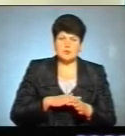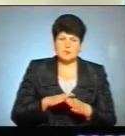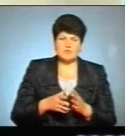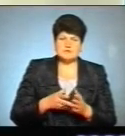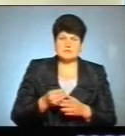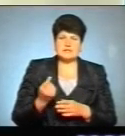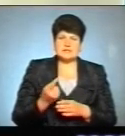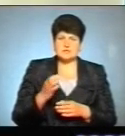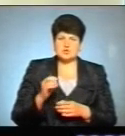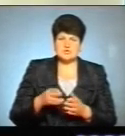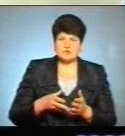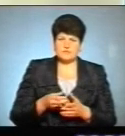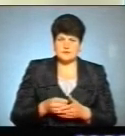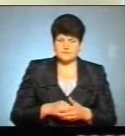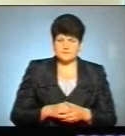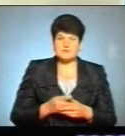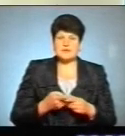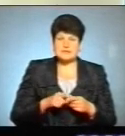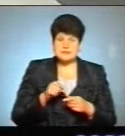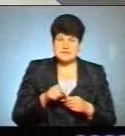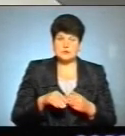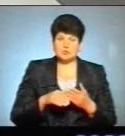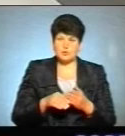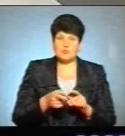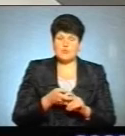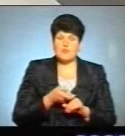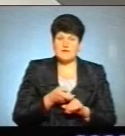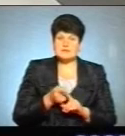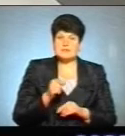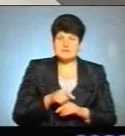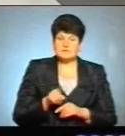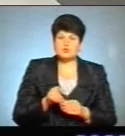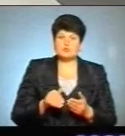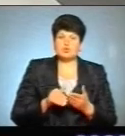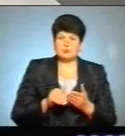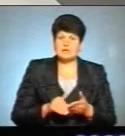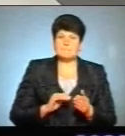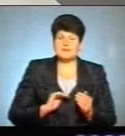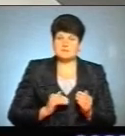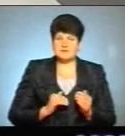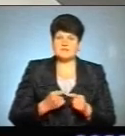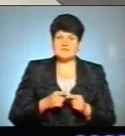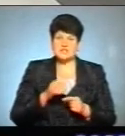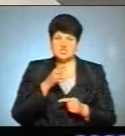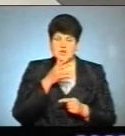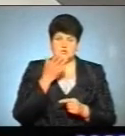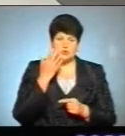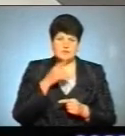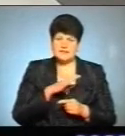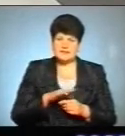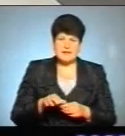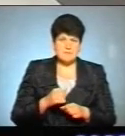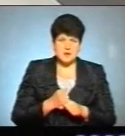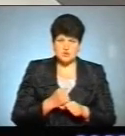соціального внеску. Тобто ця допомога пов'язана насамперед з тим, щоб допомогти підприємцям у цей час, коли вони не працюють.